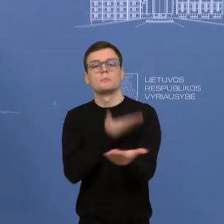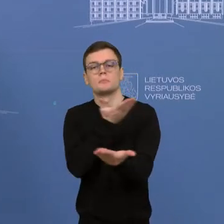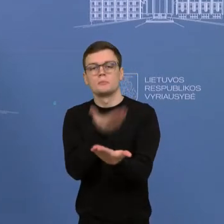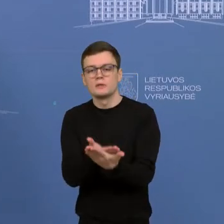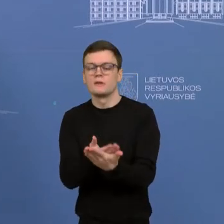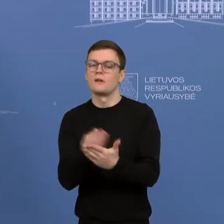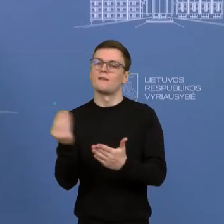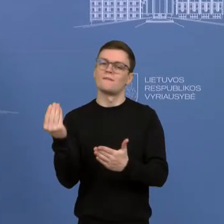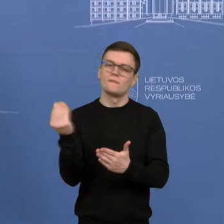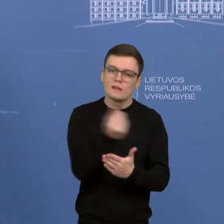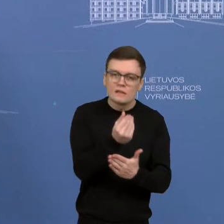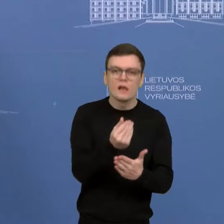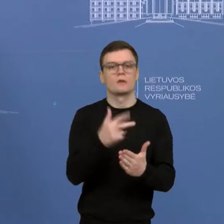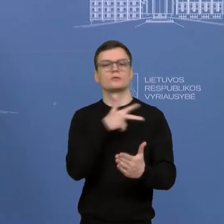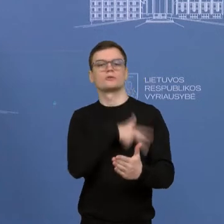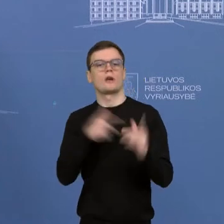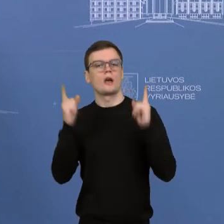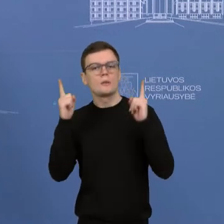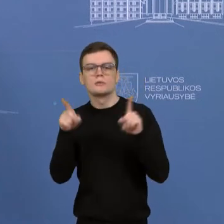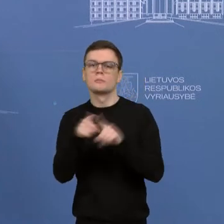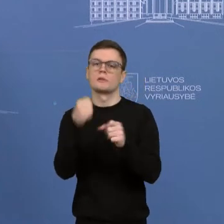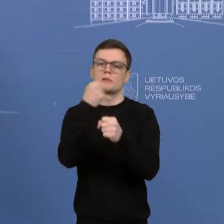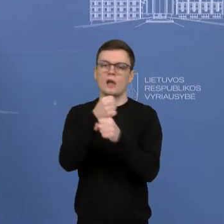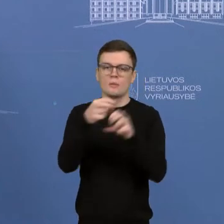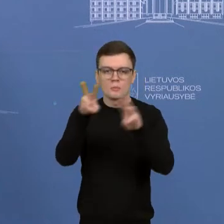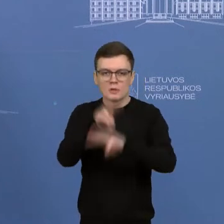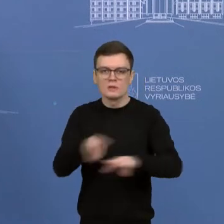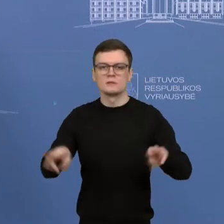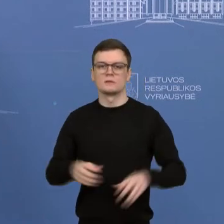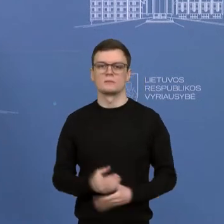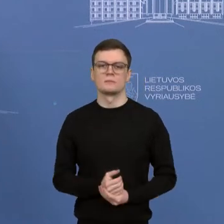ir darbo ministrė, taip pat